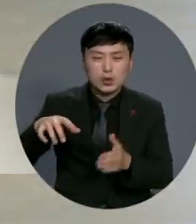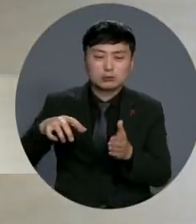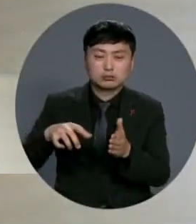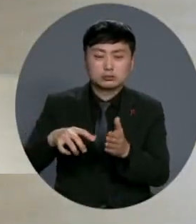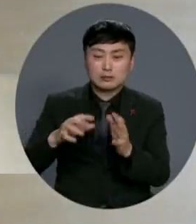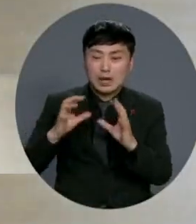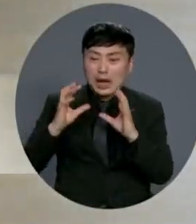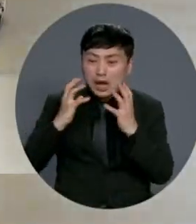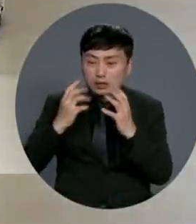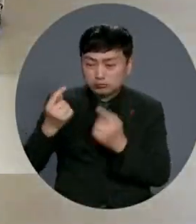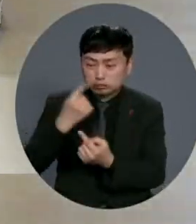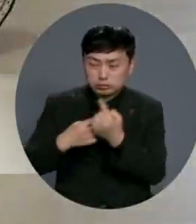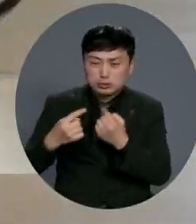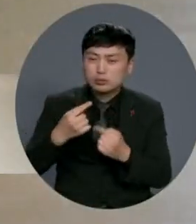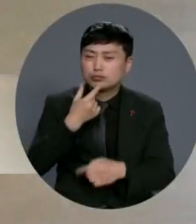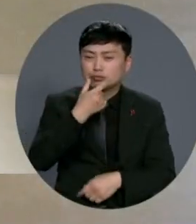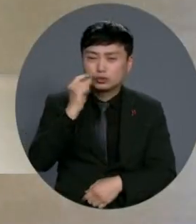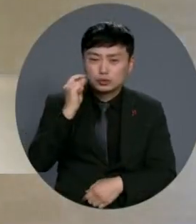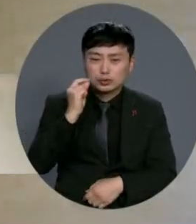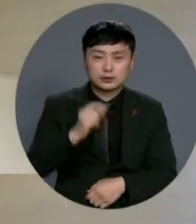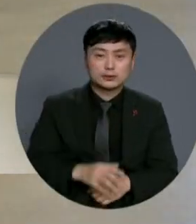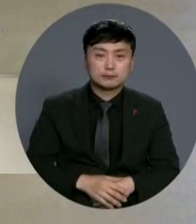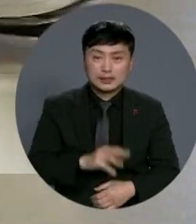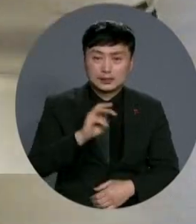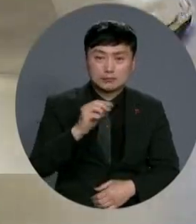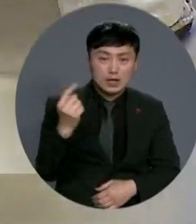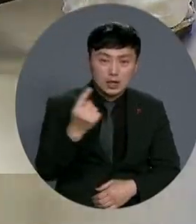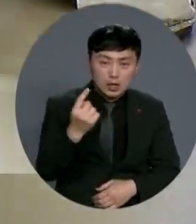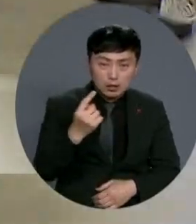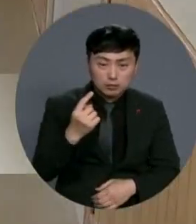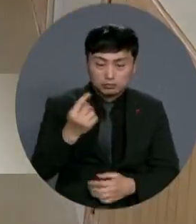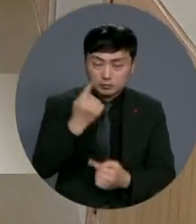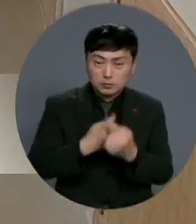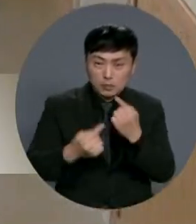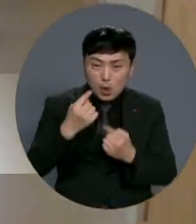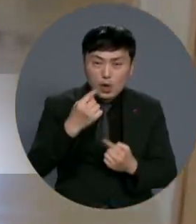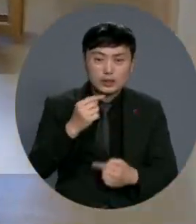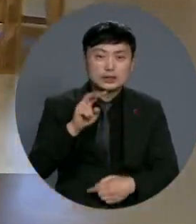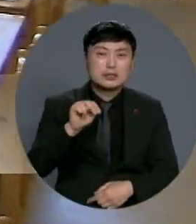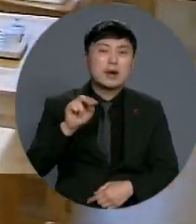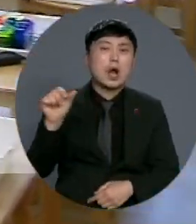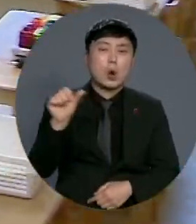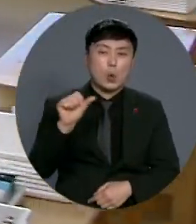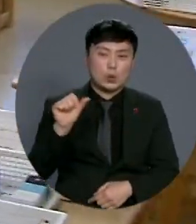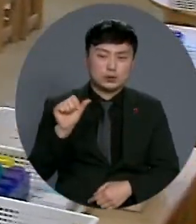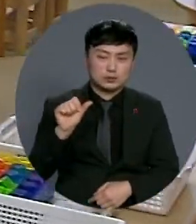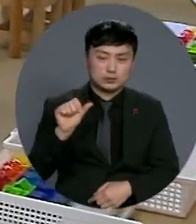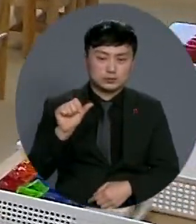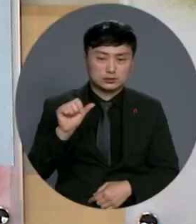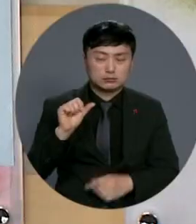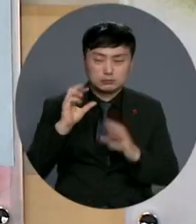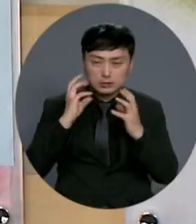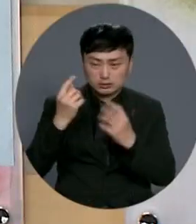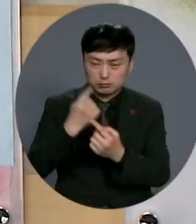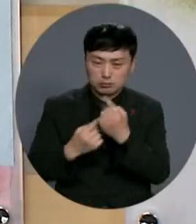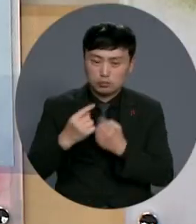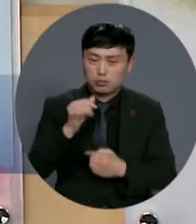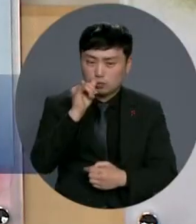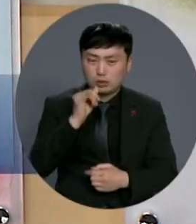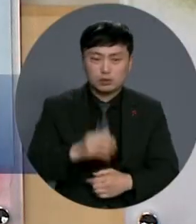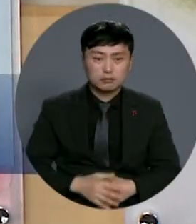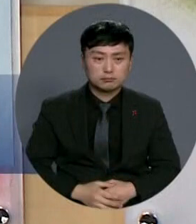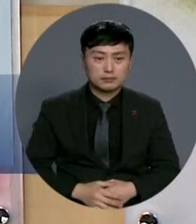경북은 3 6천여명 모집 정원에 등록한 원하은 2 5천여명에 불과합니다 경북 전체